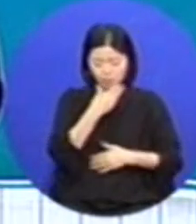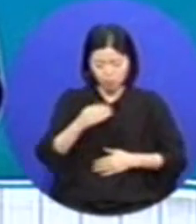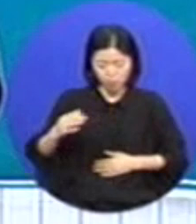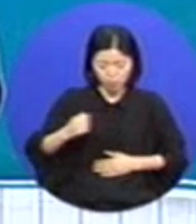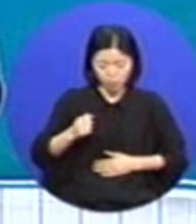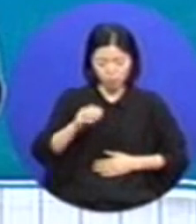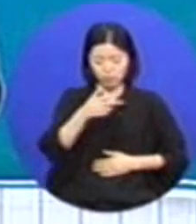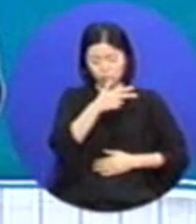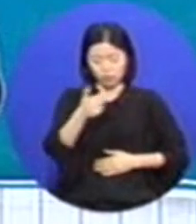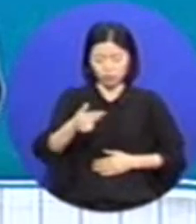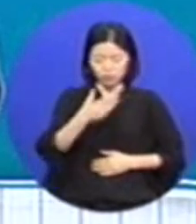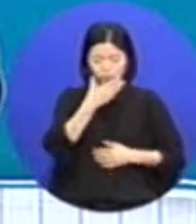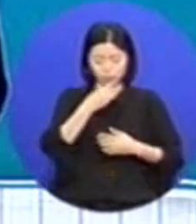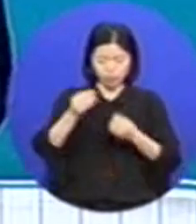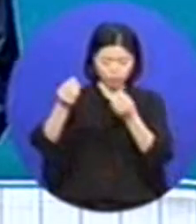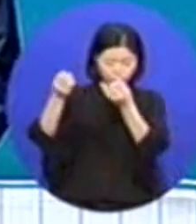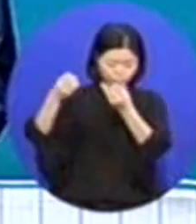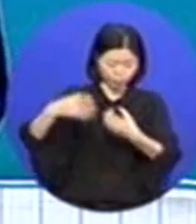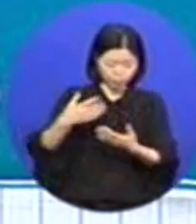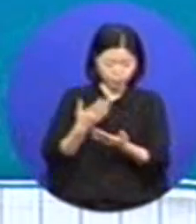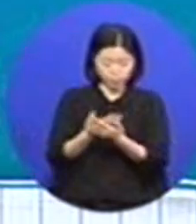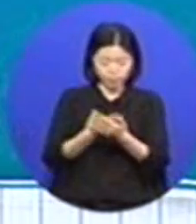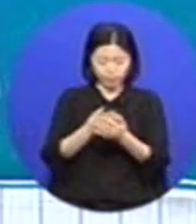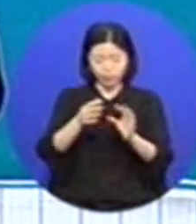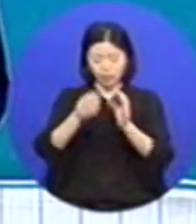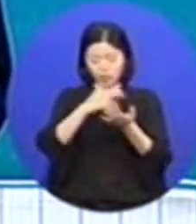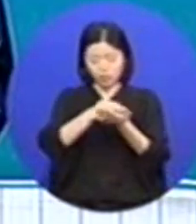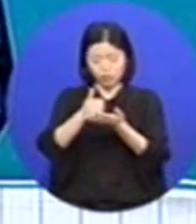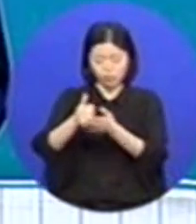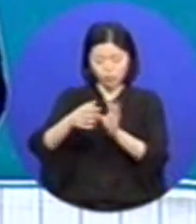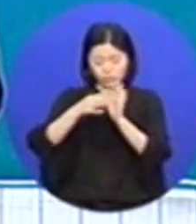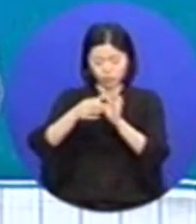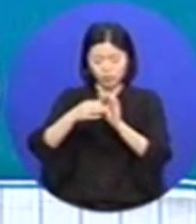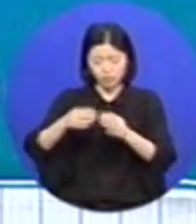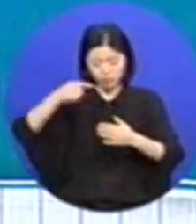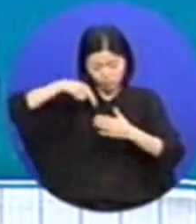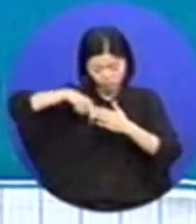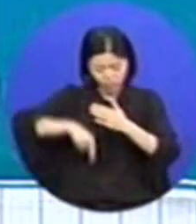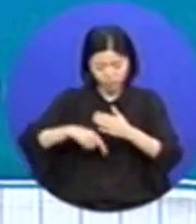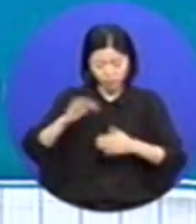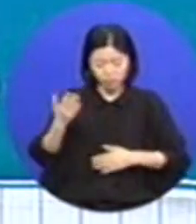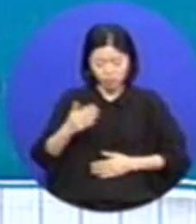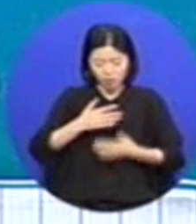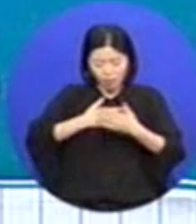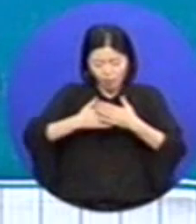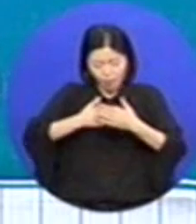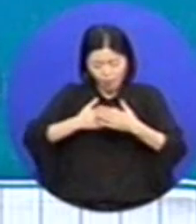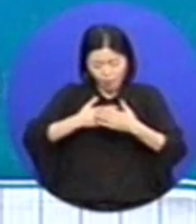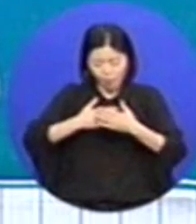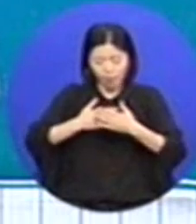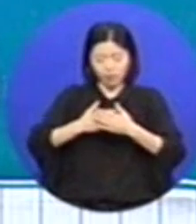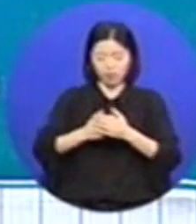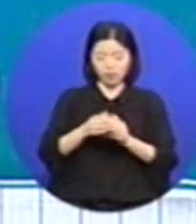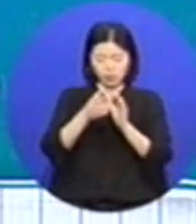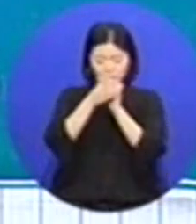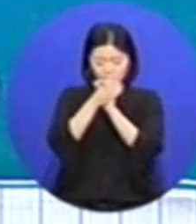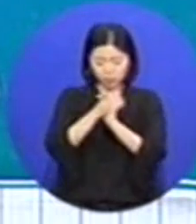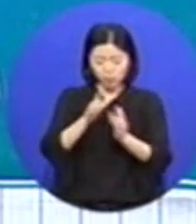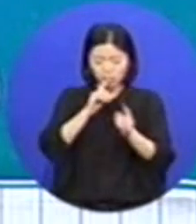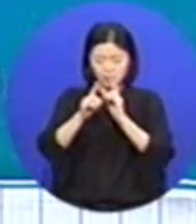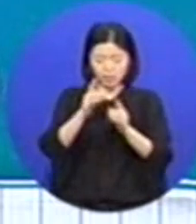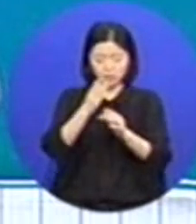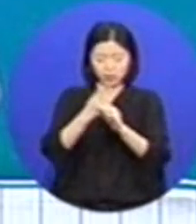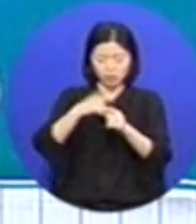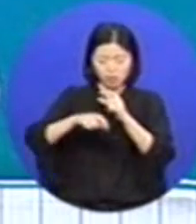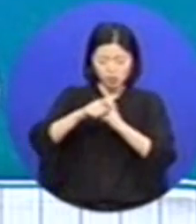시간에 축복해 주소서 주님과의 교제가 더 깊어지게 하시고 가슴 설레게 하시고 기도와 말씀 중에 더